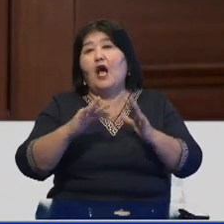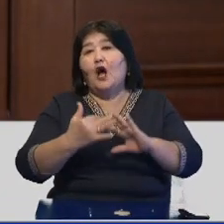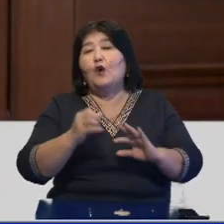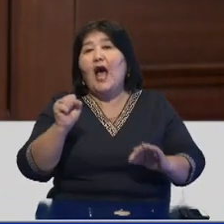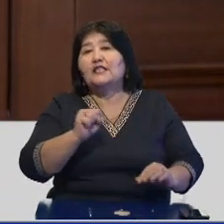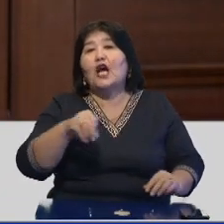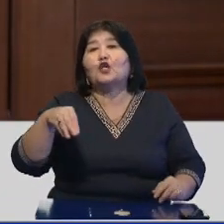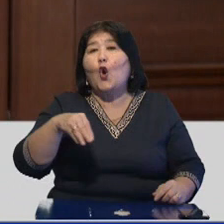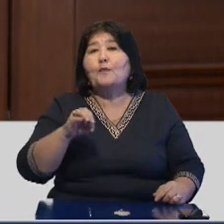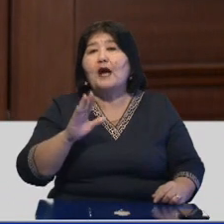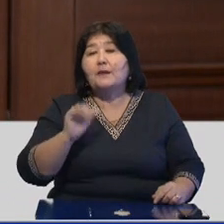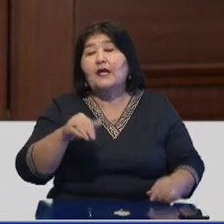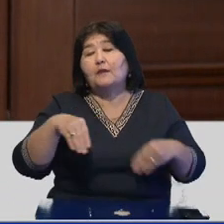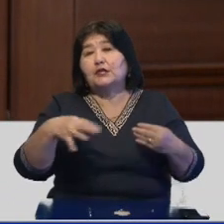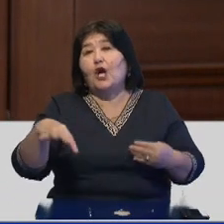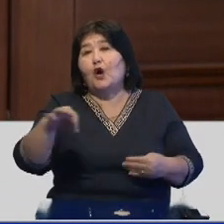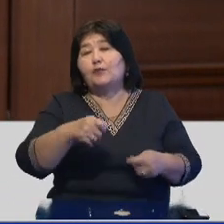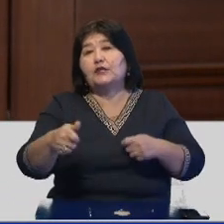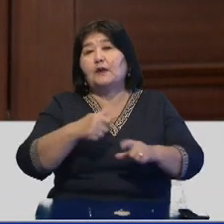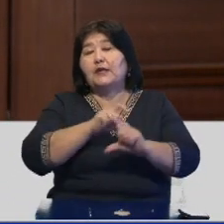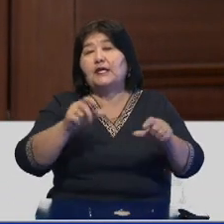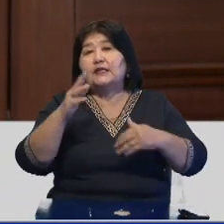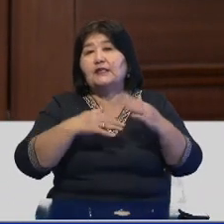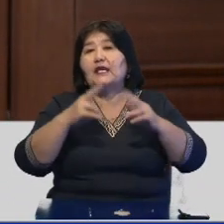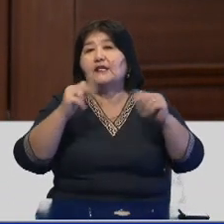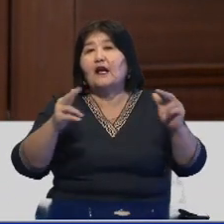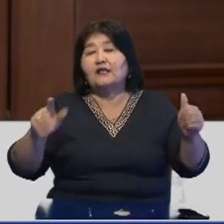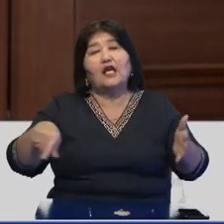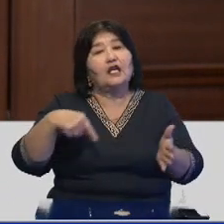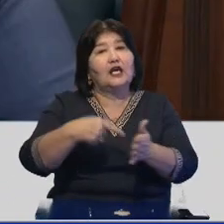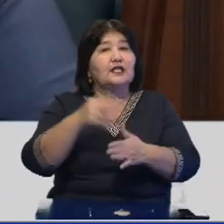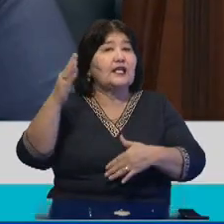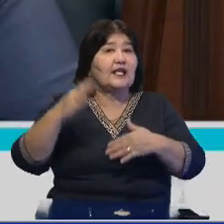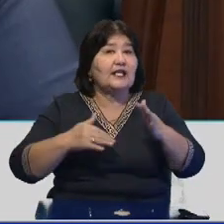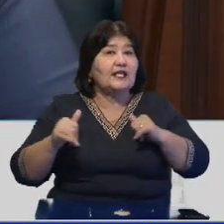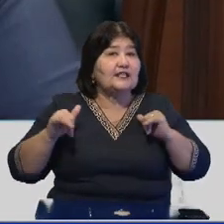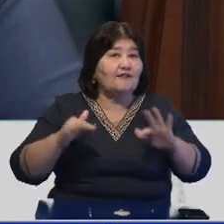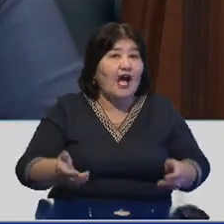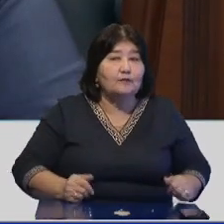азхар махамбетов представлен в областное управление строительства архитектуры и градостроительства